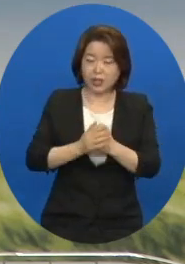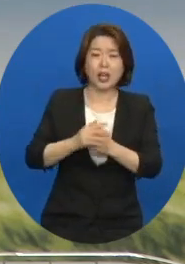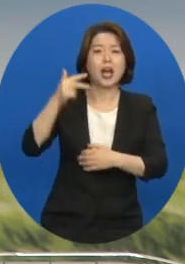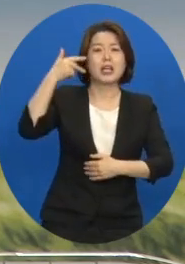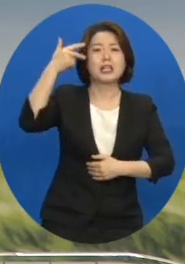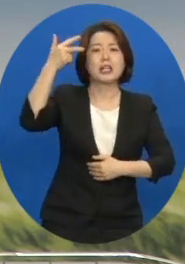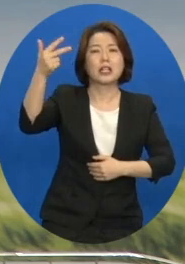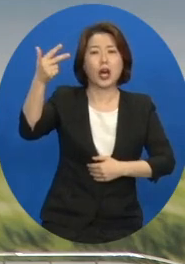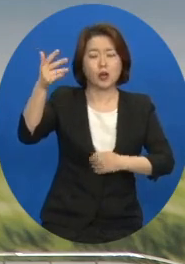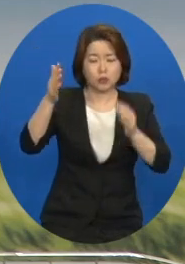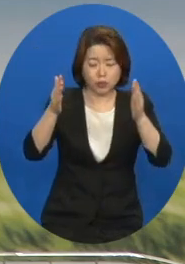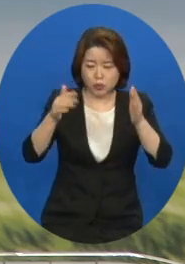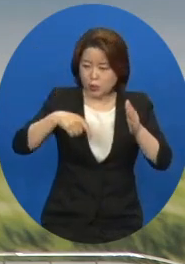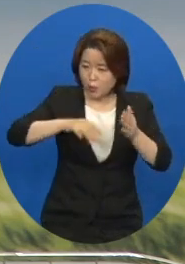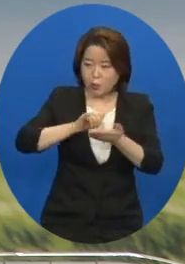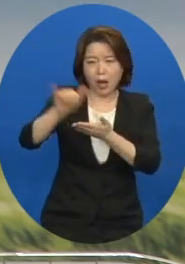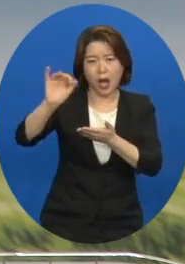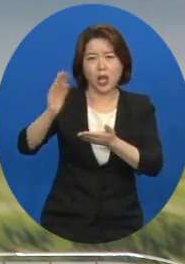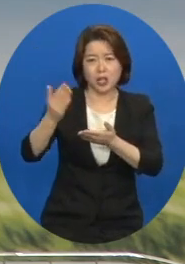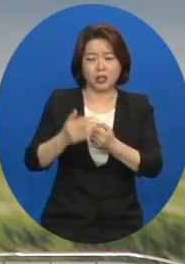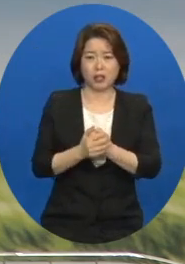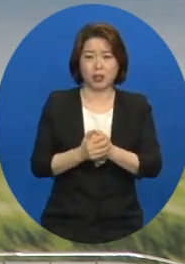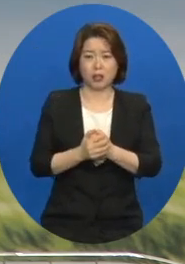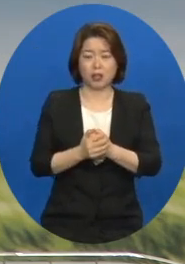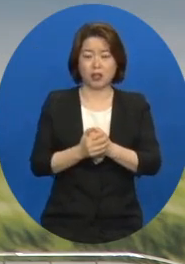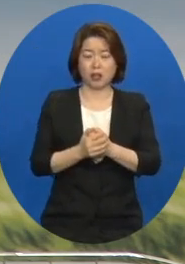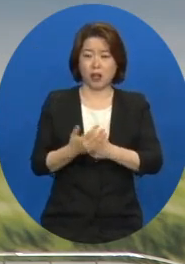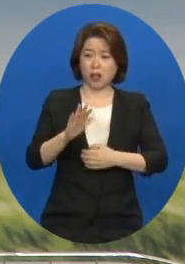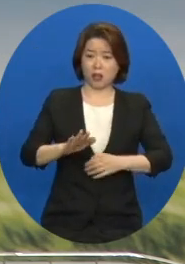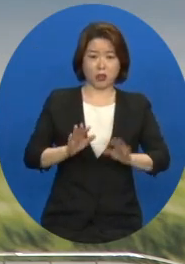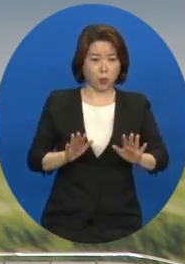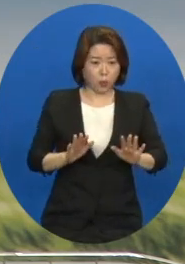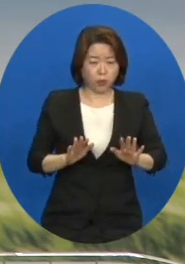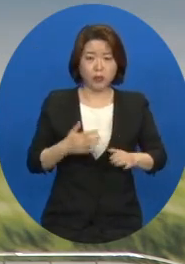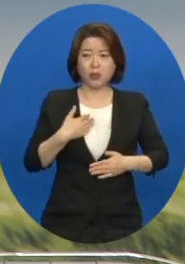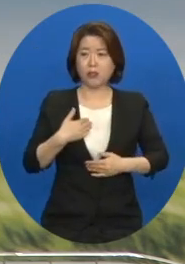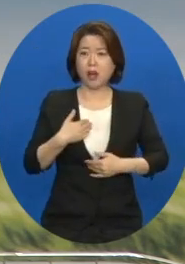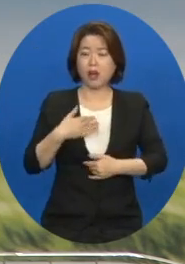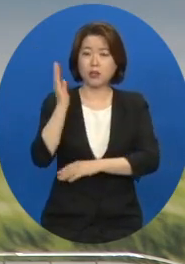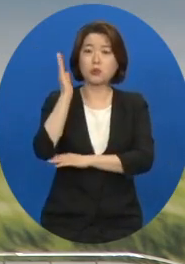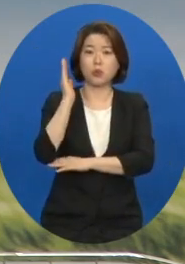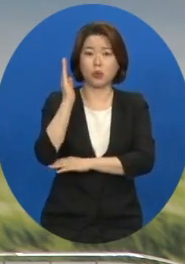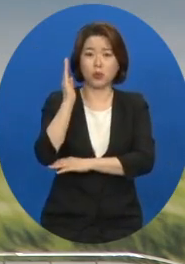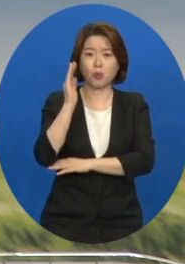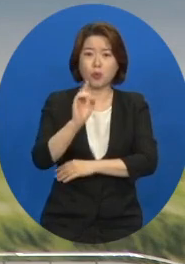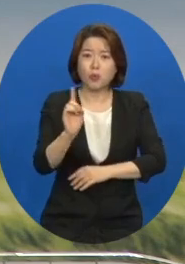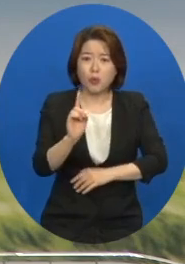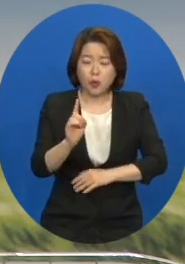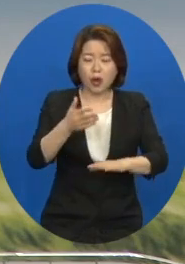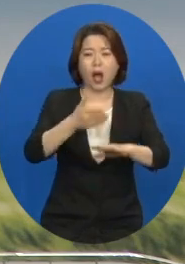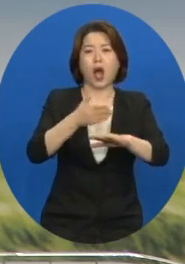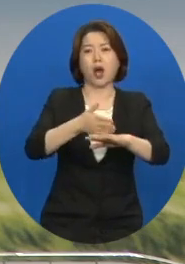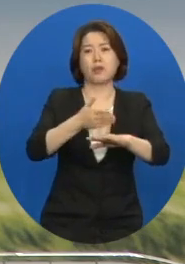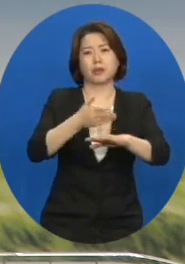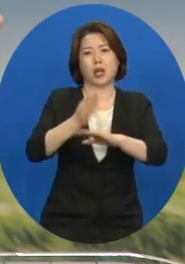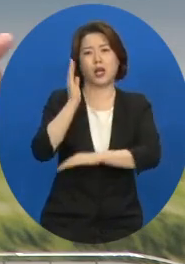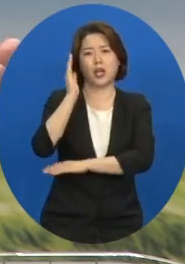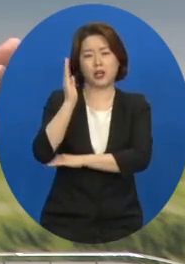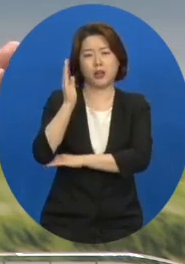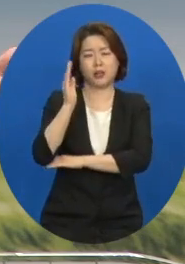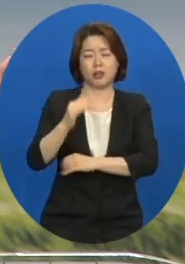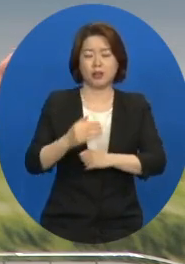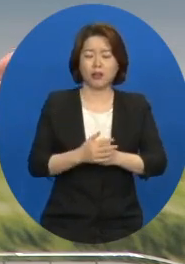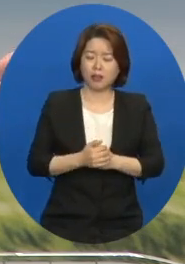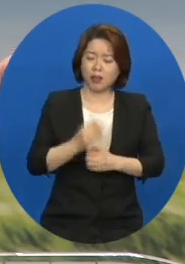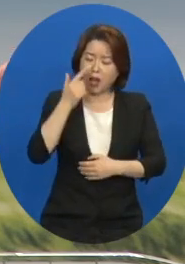합니다. 근데 오늘 설교를 해야 하는 거예요. 오늘이 감사주일이잖아요. 아버님